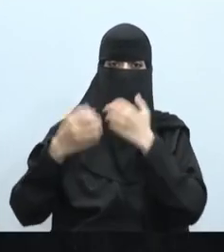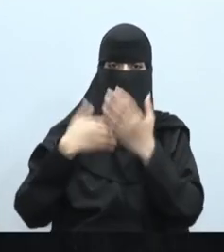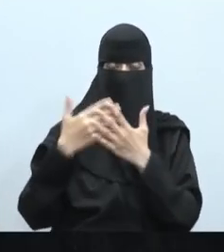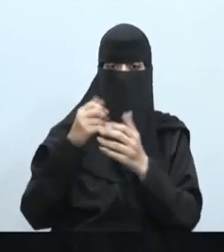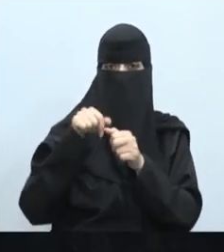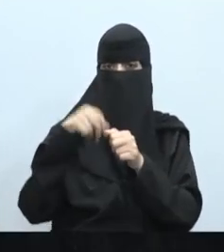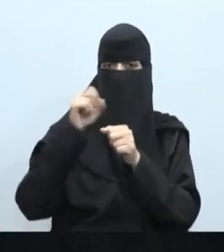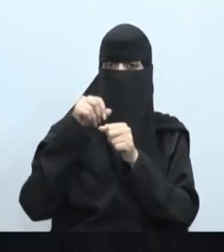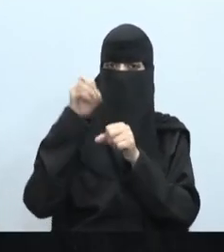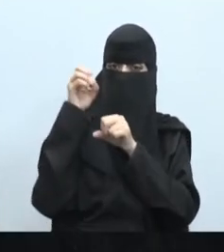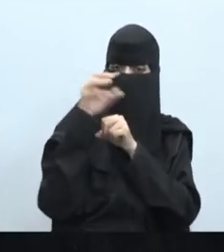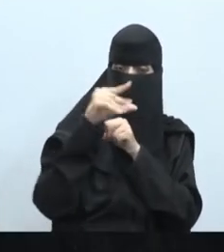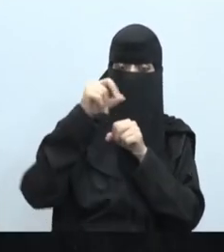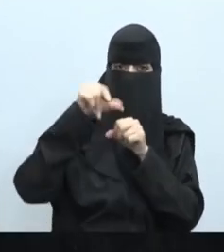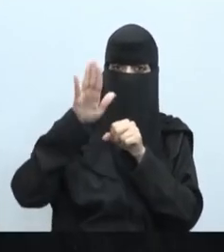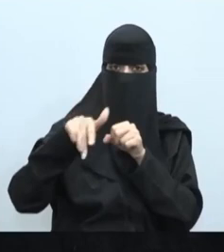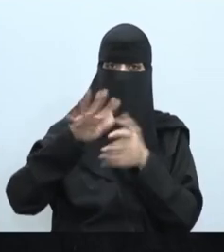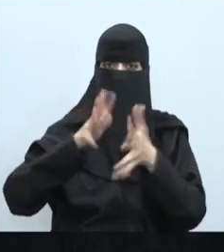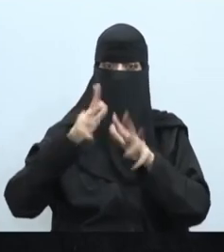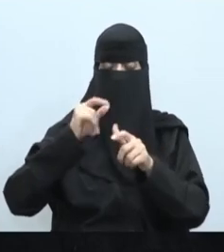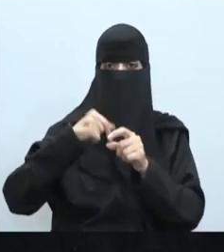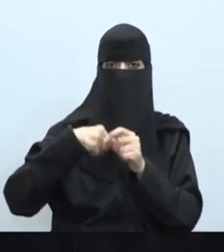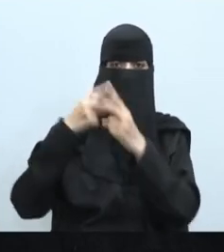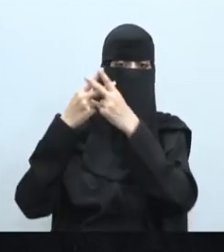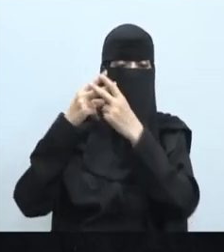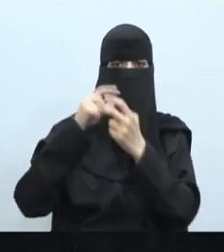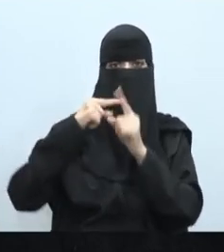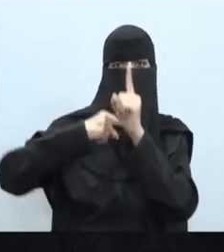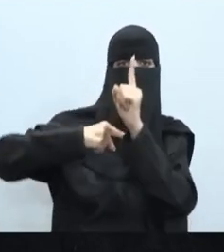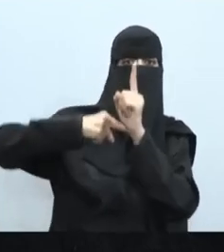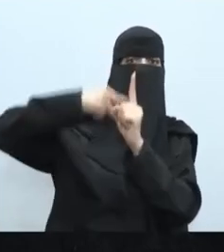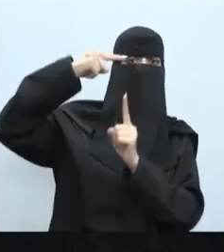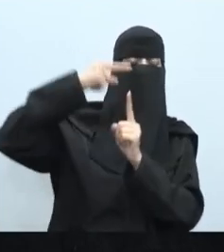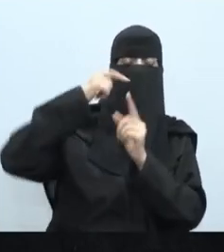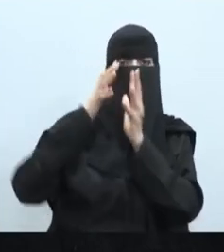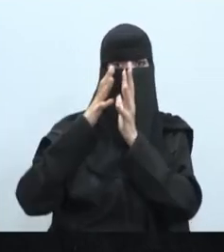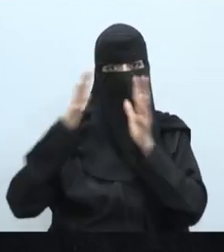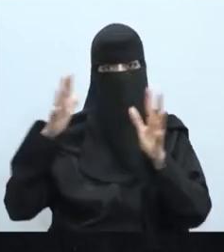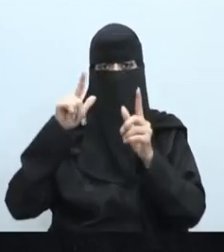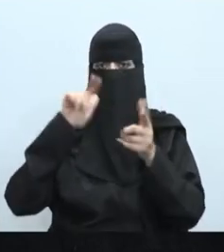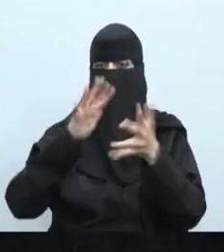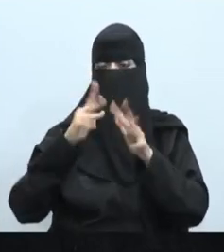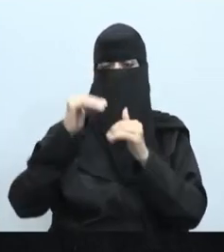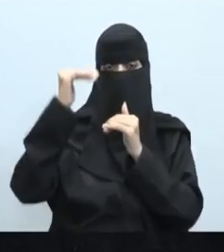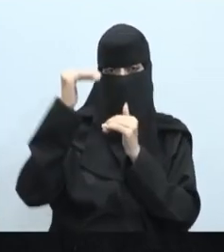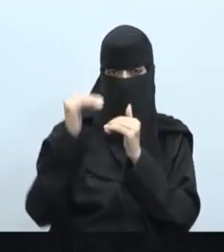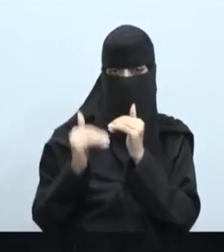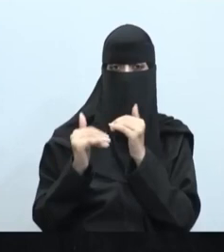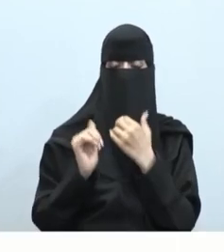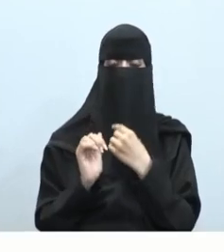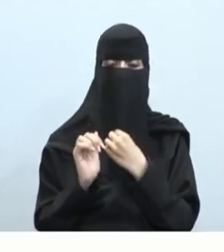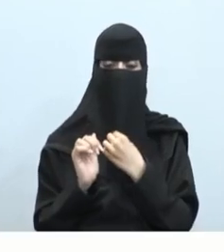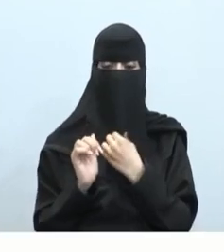الاشعاع في بعض النجوم عاليه وكبيره وفي بعض الاخر او بعض الاخر من النجوم تكون اقل من